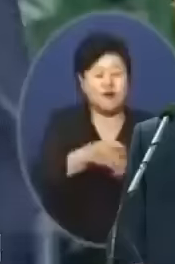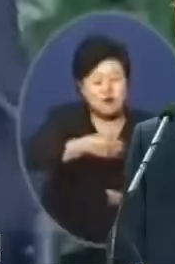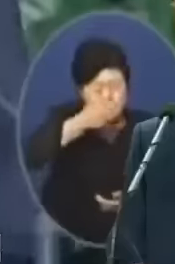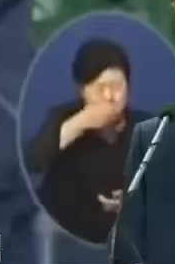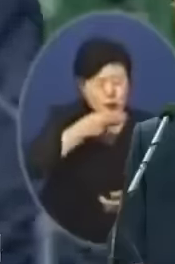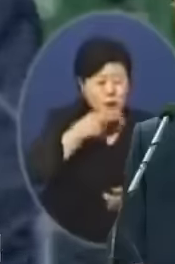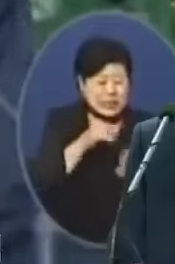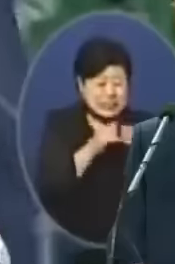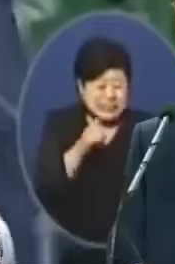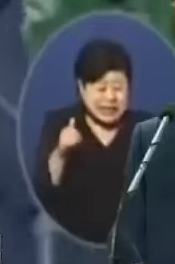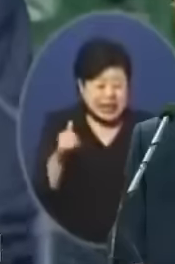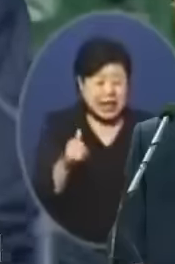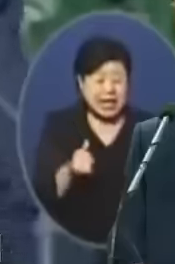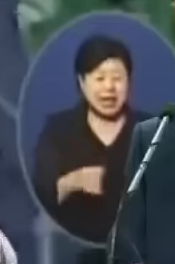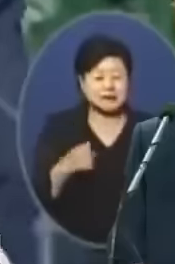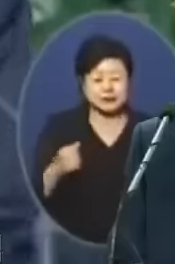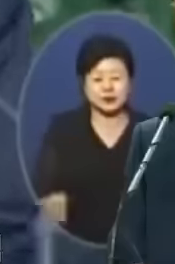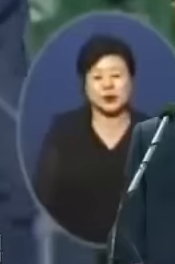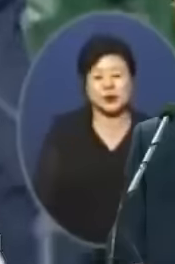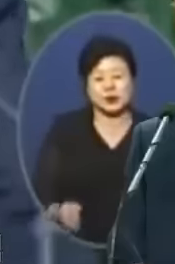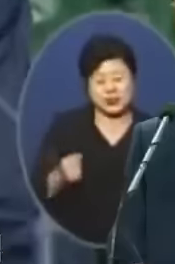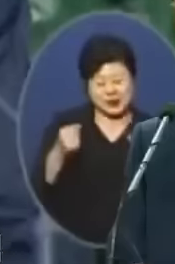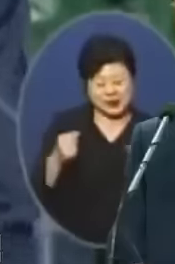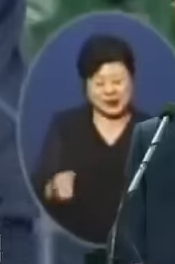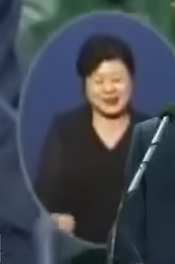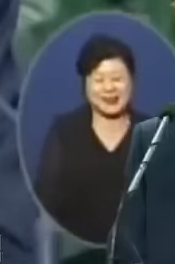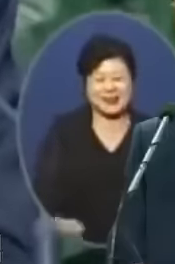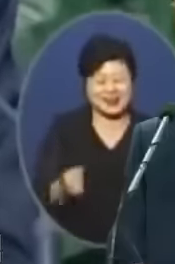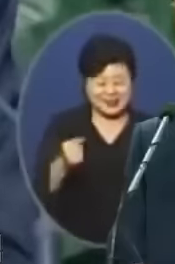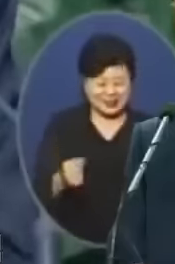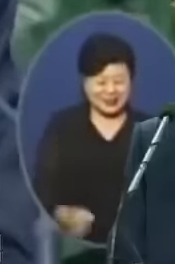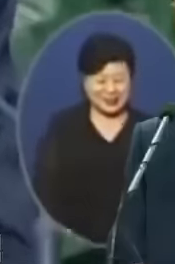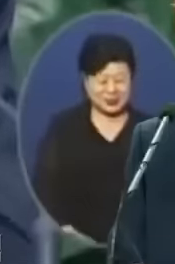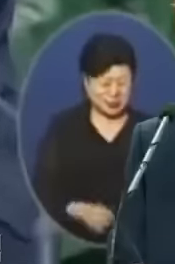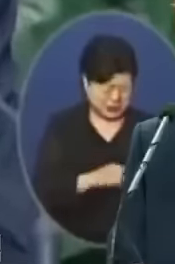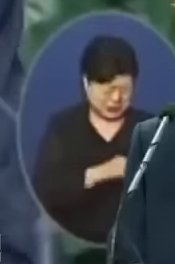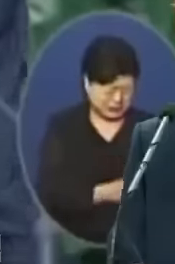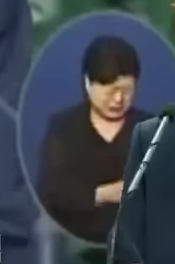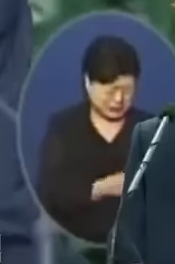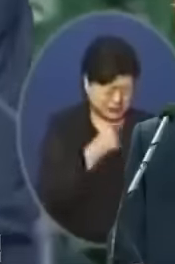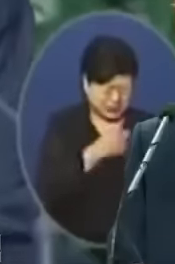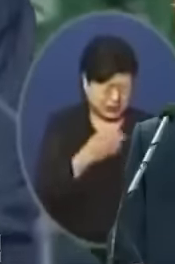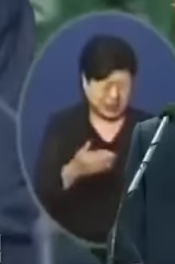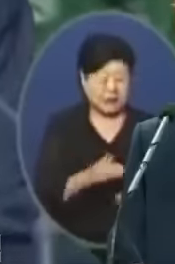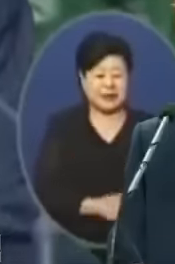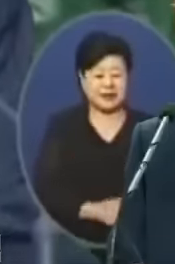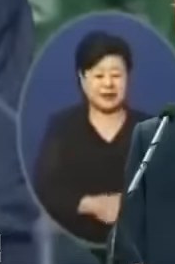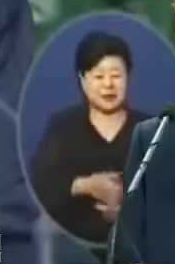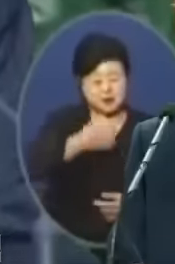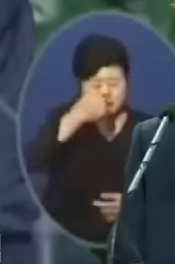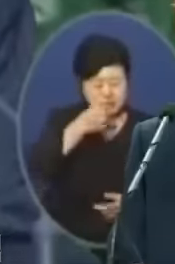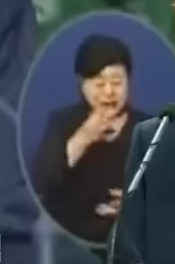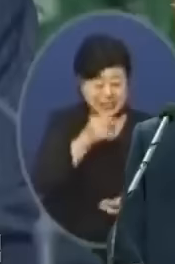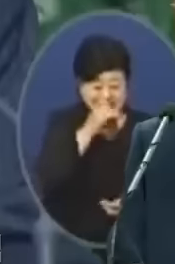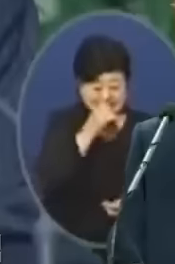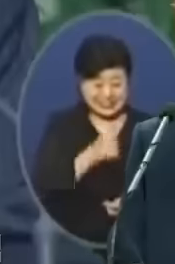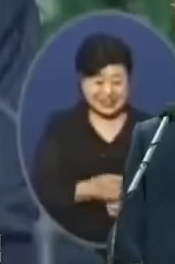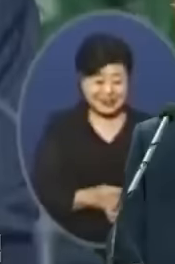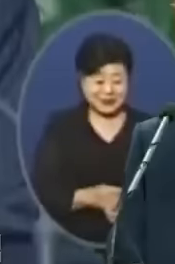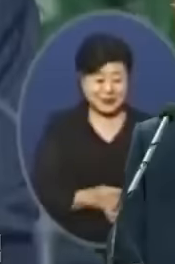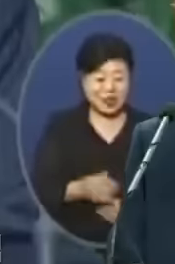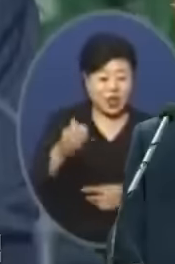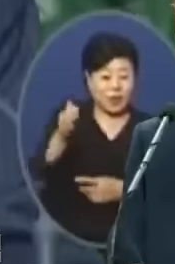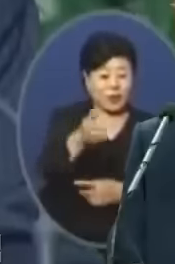사람은 노를 지어서 간이 손이 벗어지고 거리도 얼마 안 가는데 꿈을 꾸는 사람은